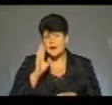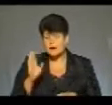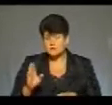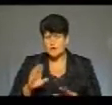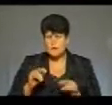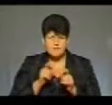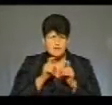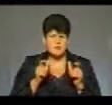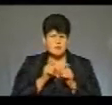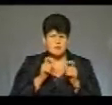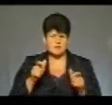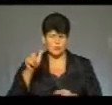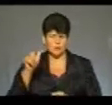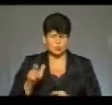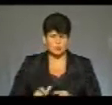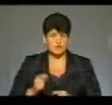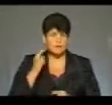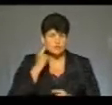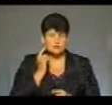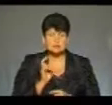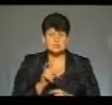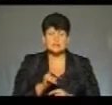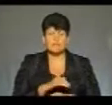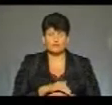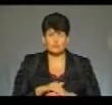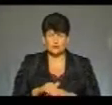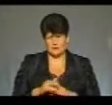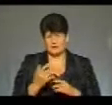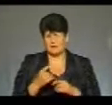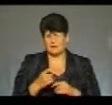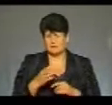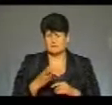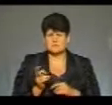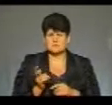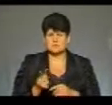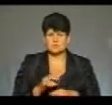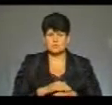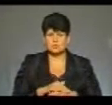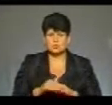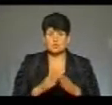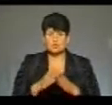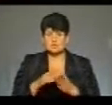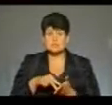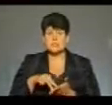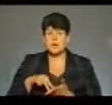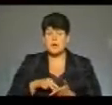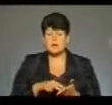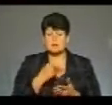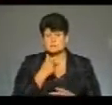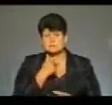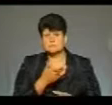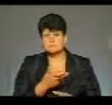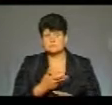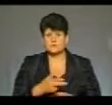потім крики людини ми почули, вийшли на вулицю, ну, через декілька хвилин, тут вже сусіди стояли там. Чоловіка